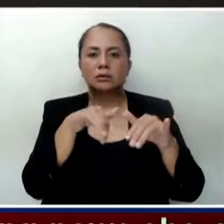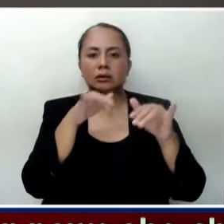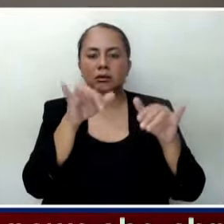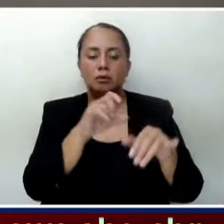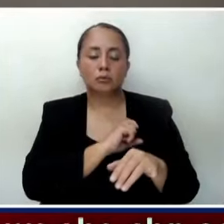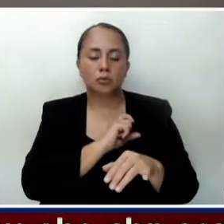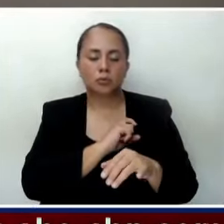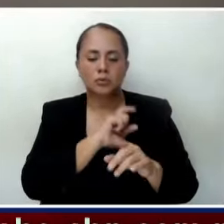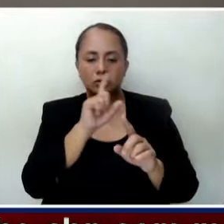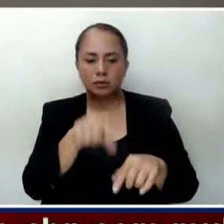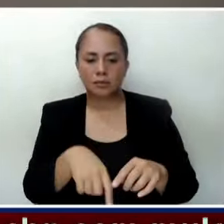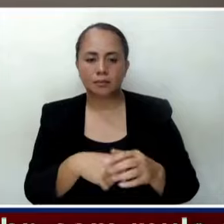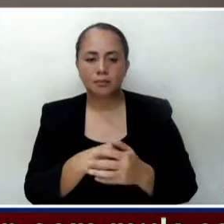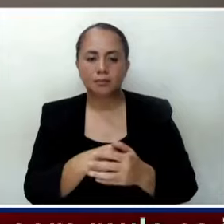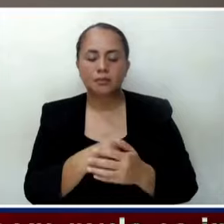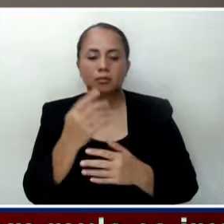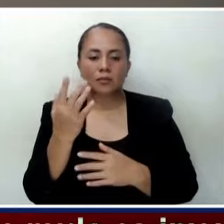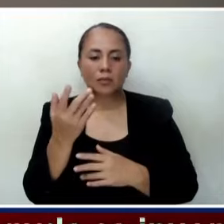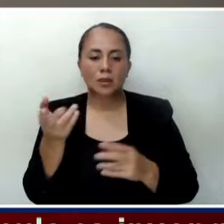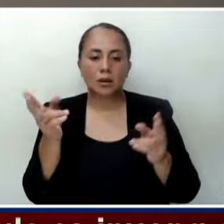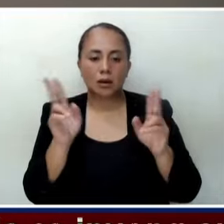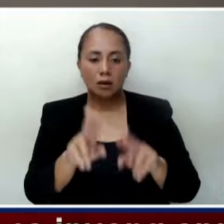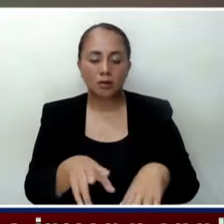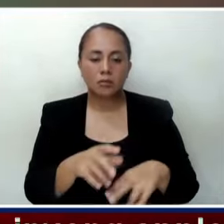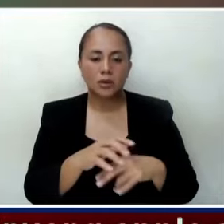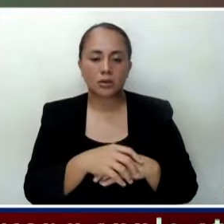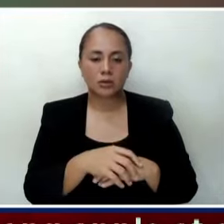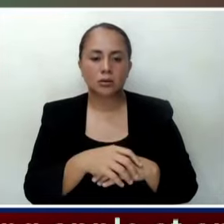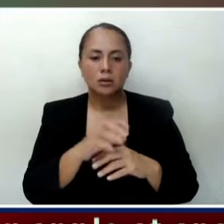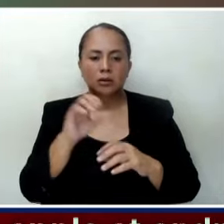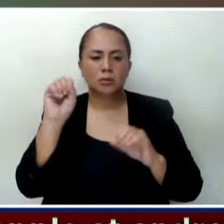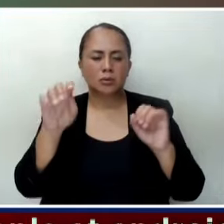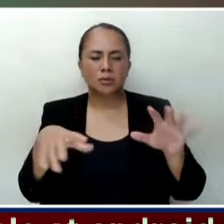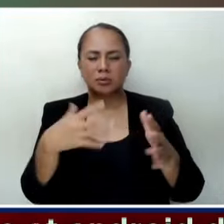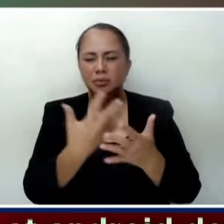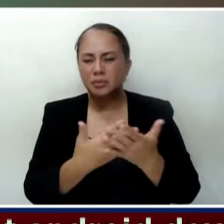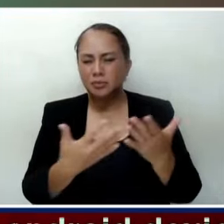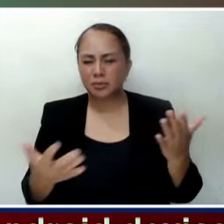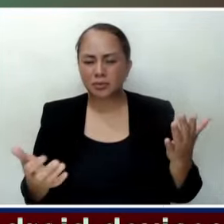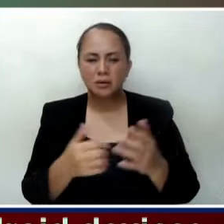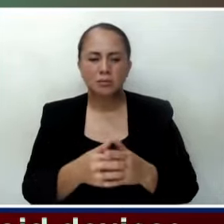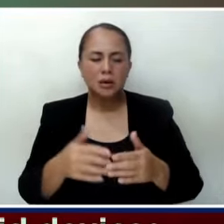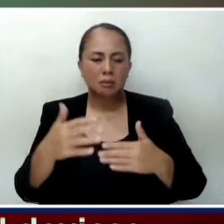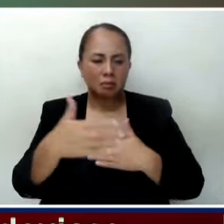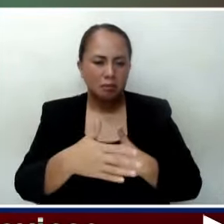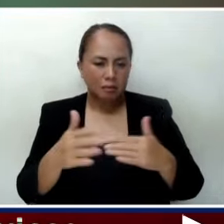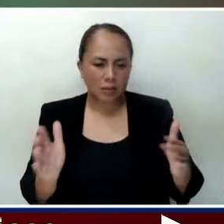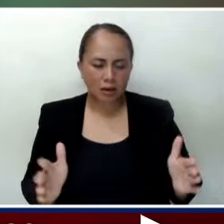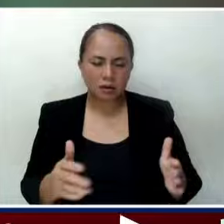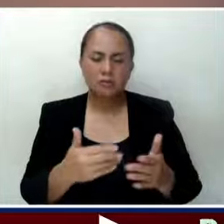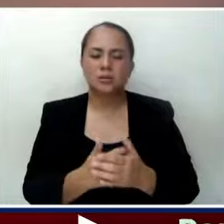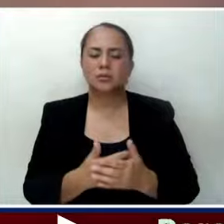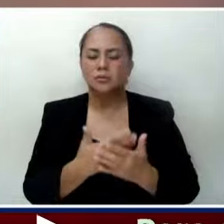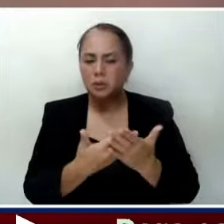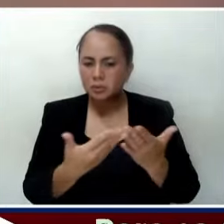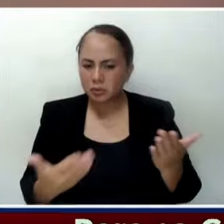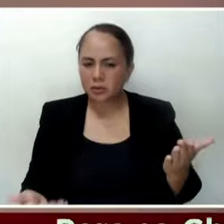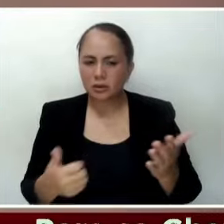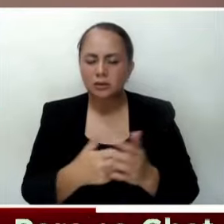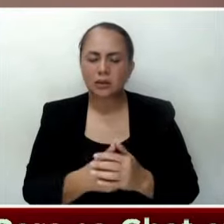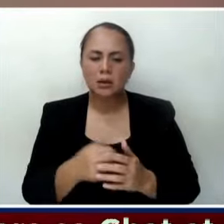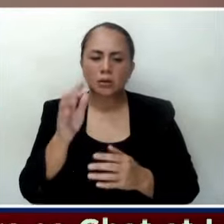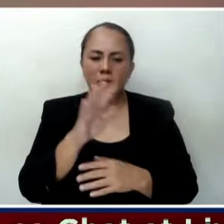pulis. Dahil sa insidente, nagkalat ang mga paninda, kahon at mga gamit sa tindahan. Aabot